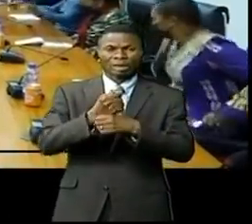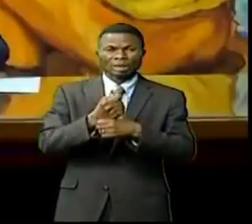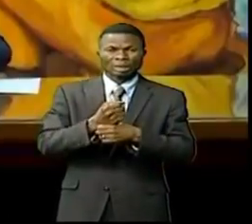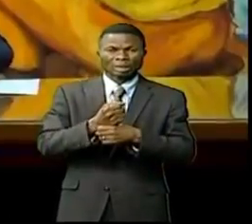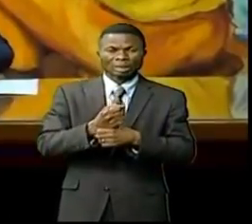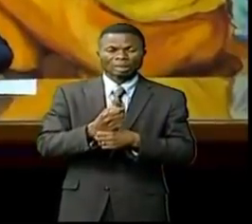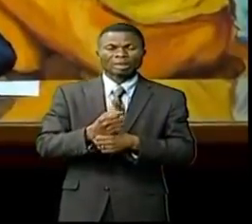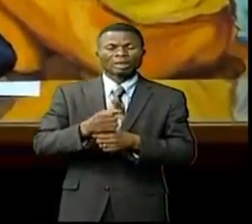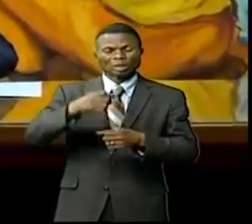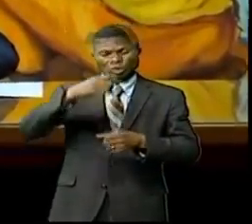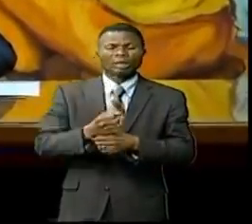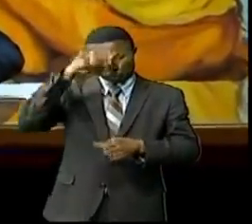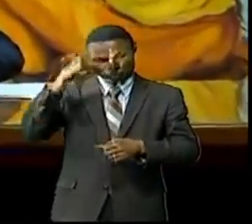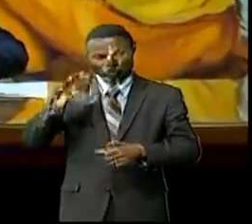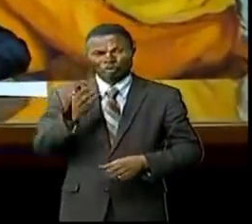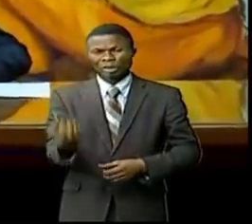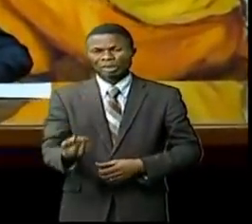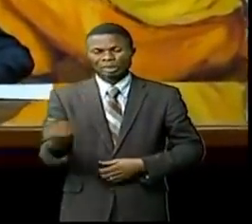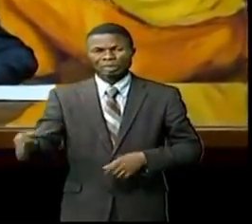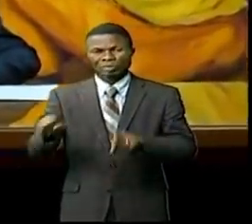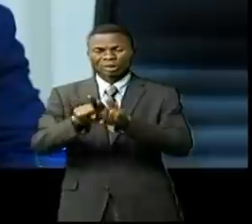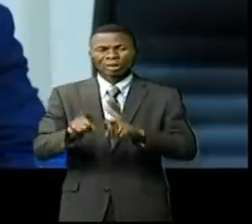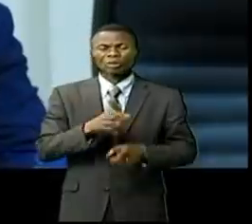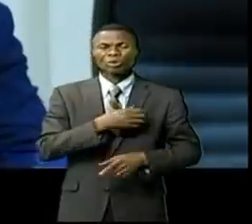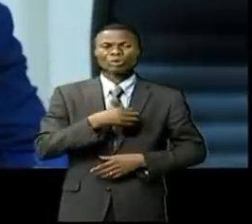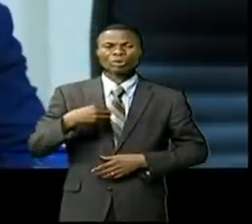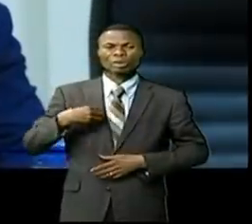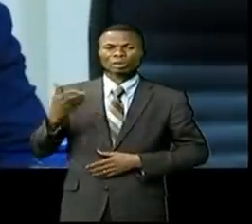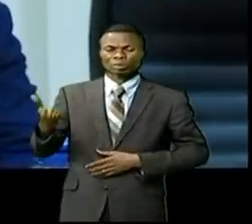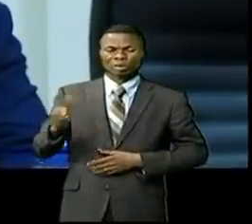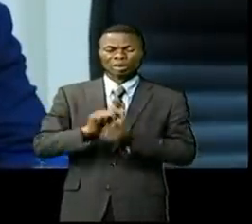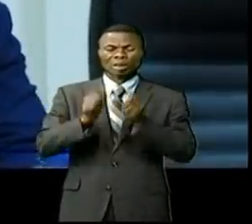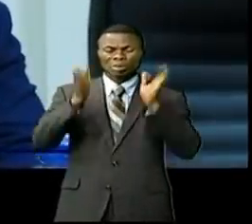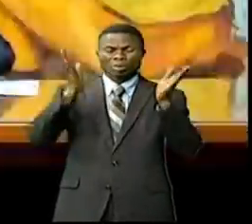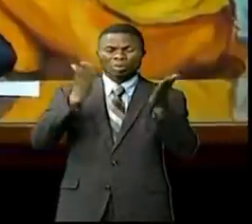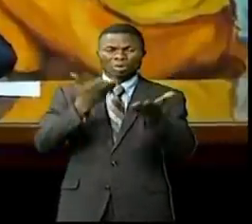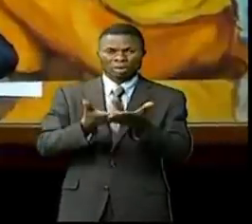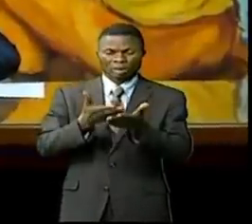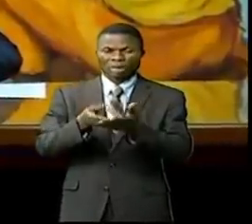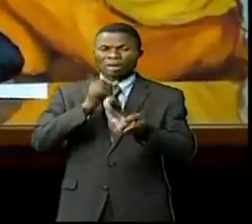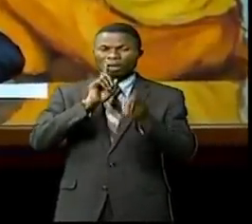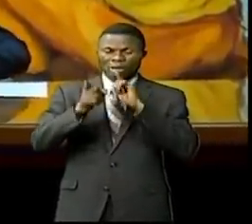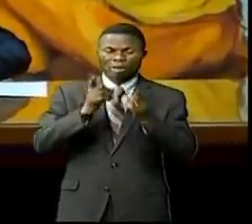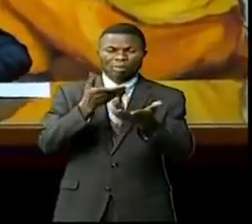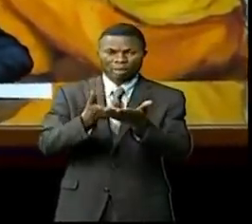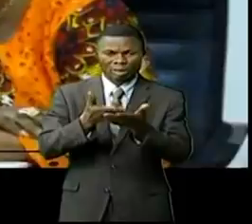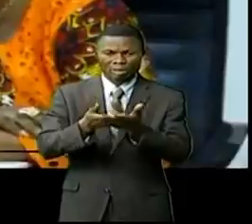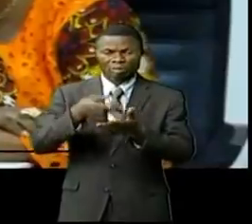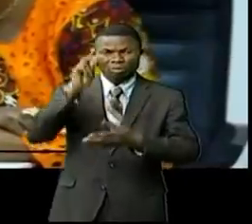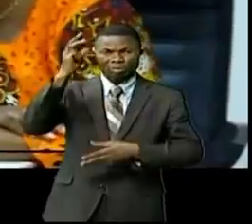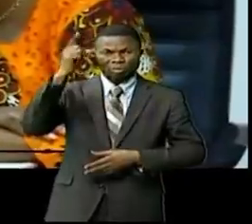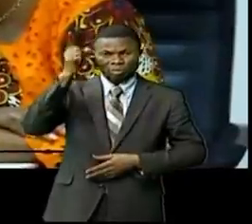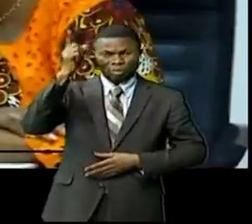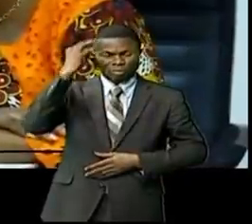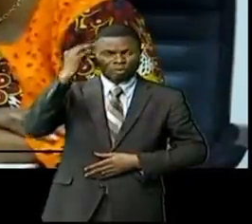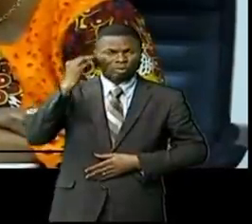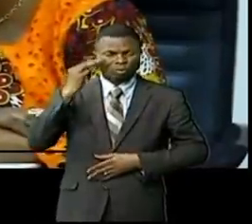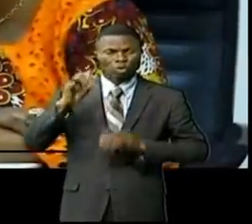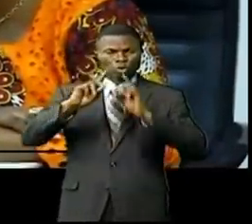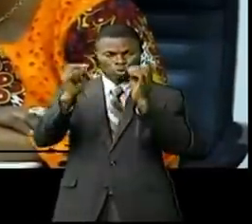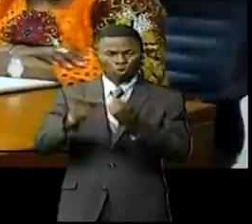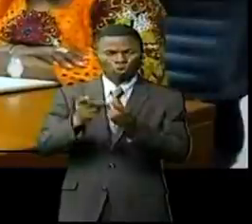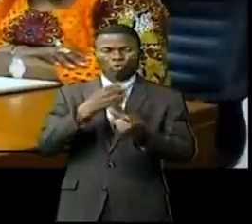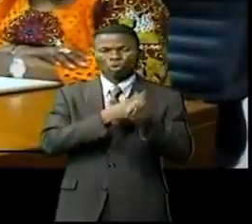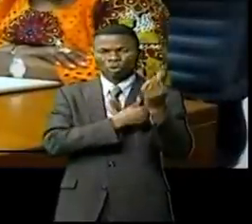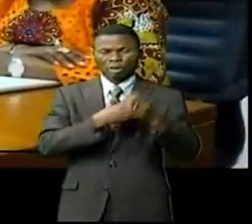et les enfants à toutes sortes de dangers, était au cœur de l'entretien entre les chefs de l'exécutif national et cette délégation conduite